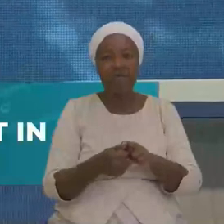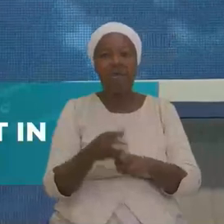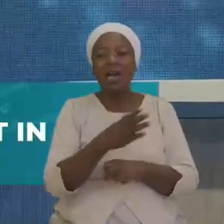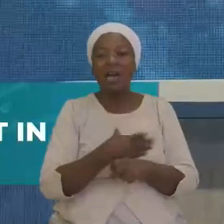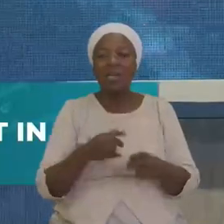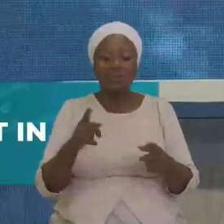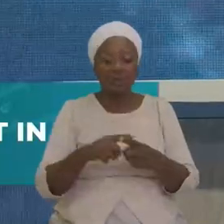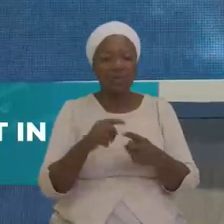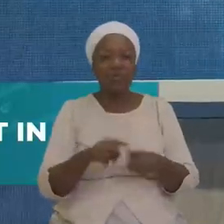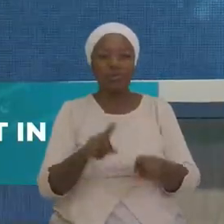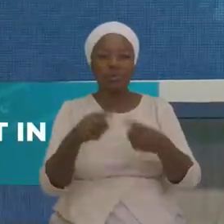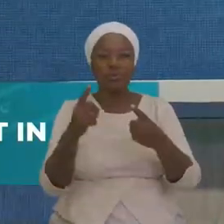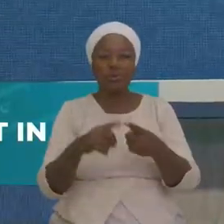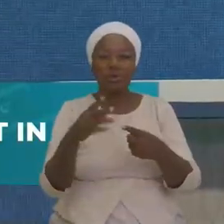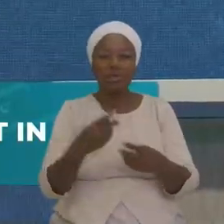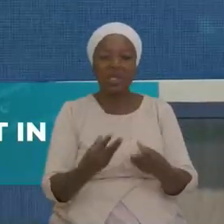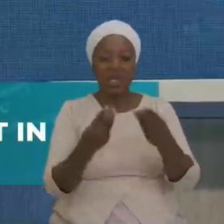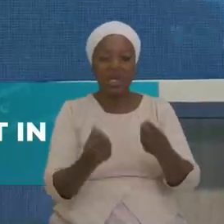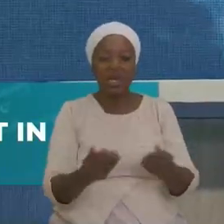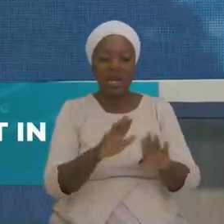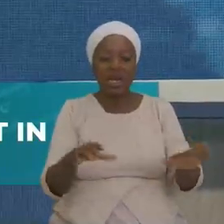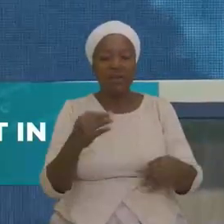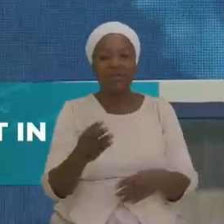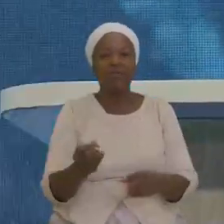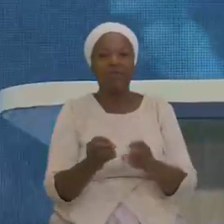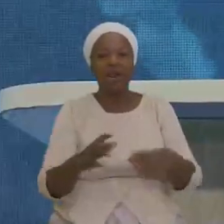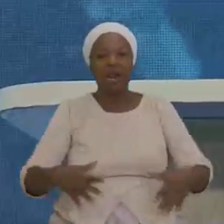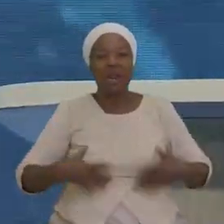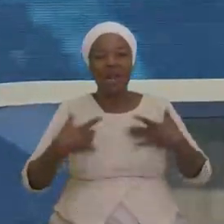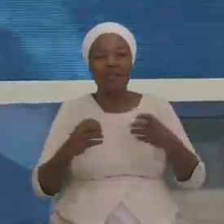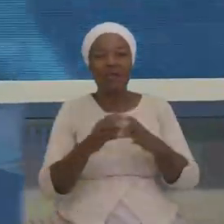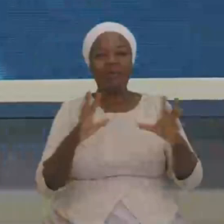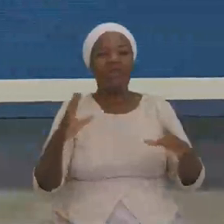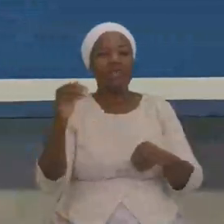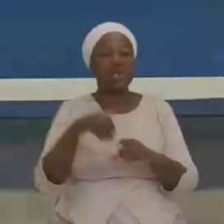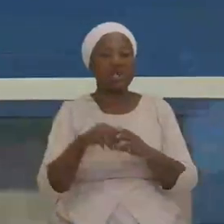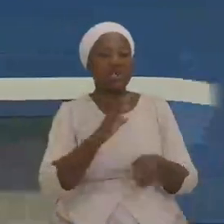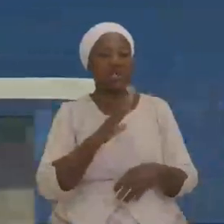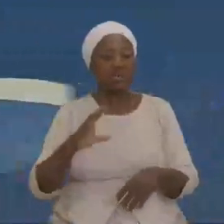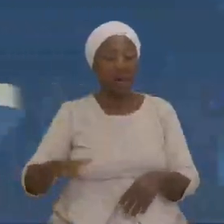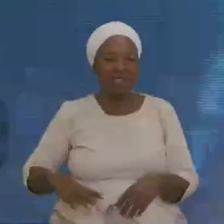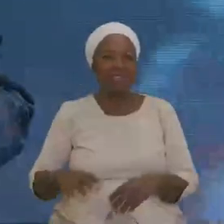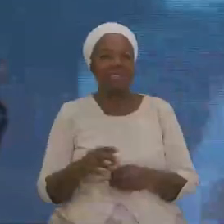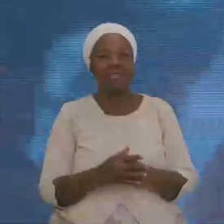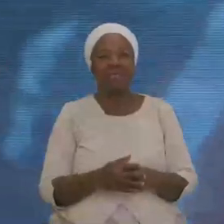au-dessus de toutes les difficultés pour atterrir à la vie abondante en Christ.